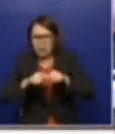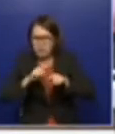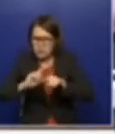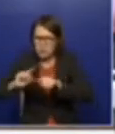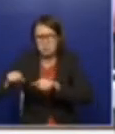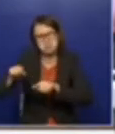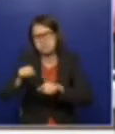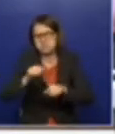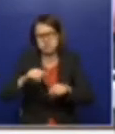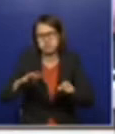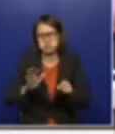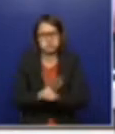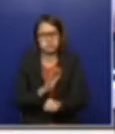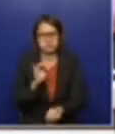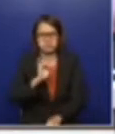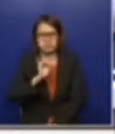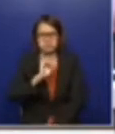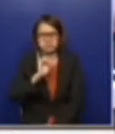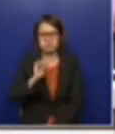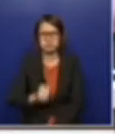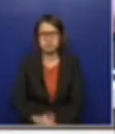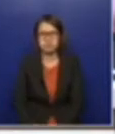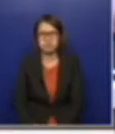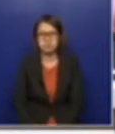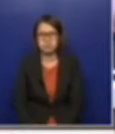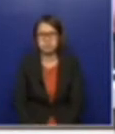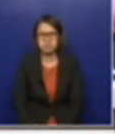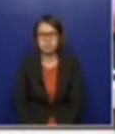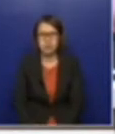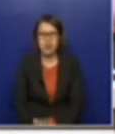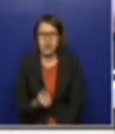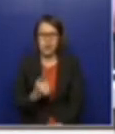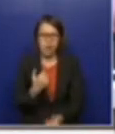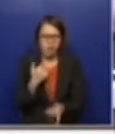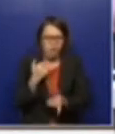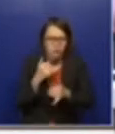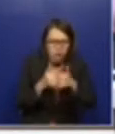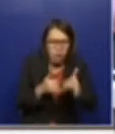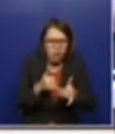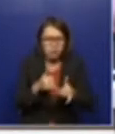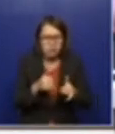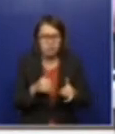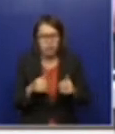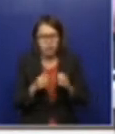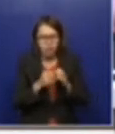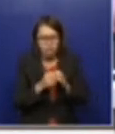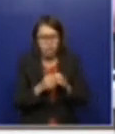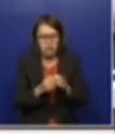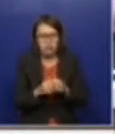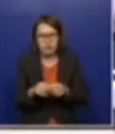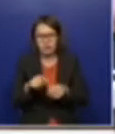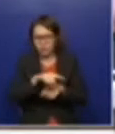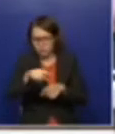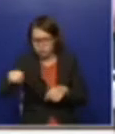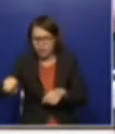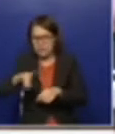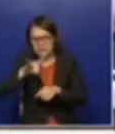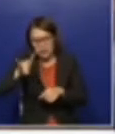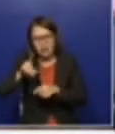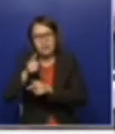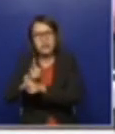ดินให้แก่ชาวบ้านในกรณีคำว่าบุกรุกที่ทำเลเลี้ยงสัตว์จะครอบถึงไ